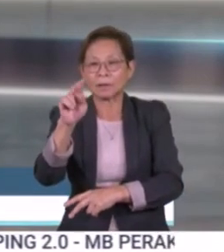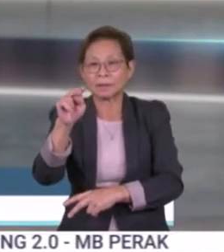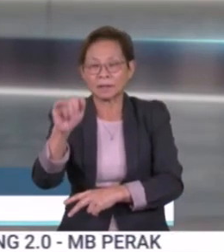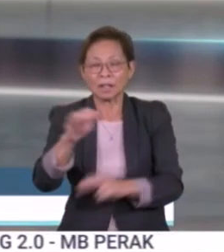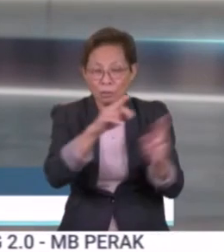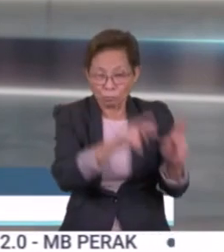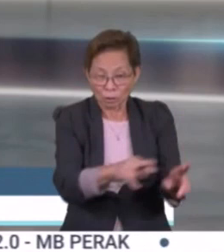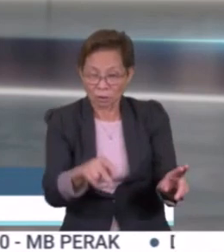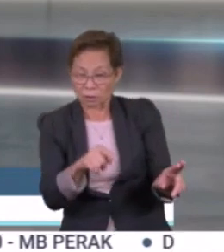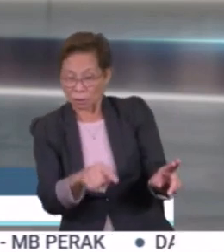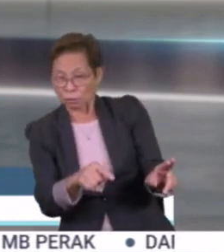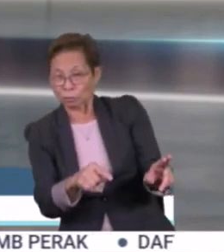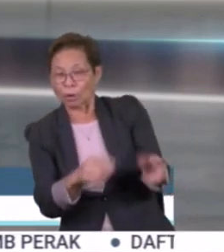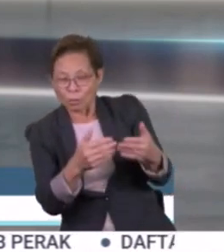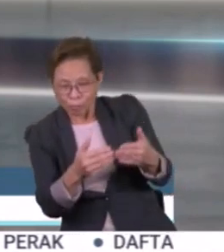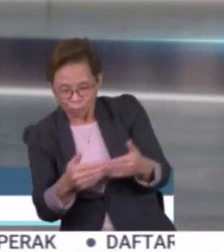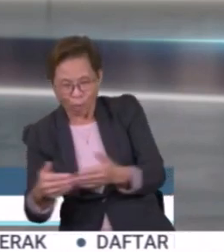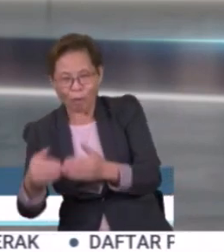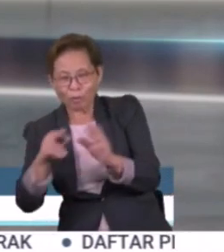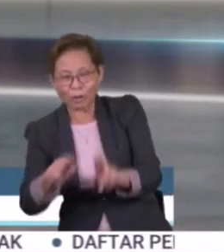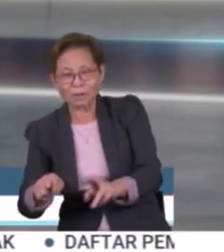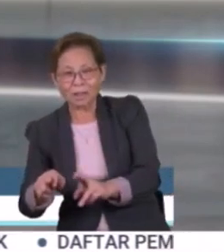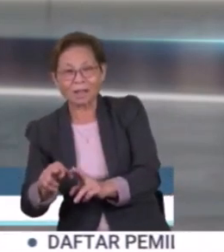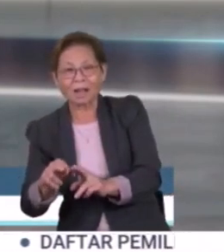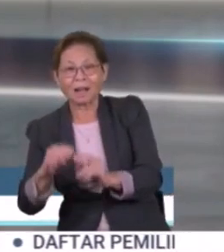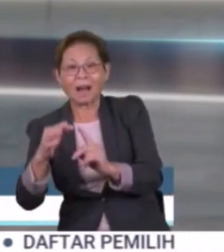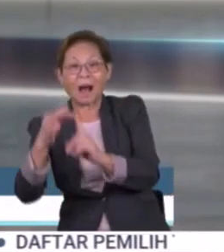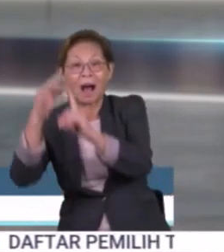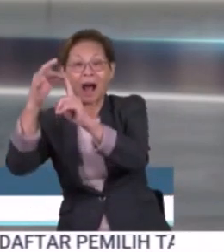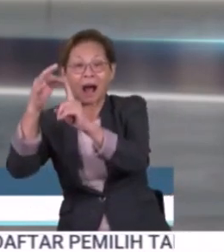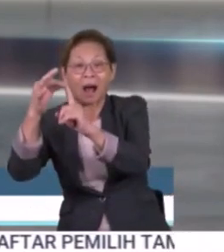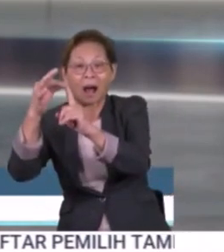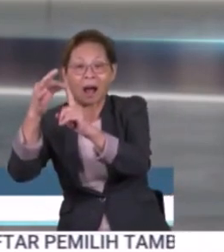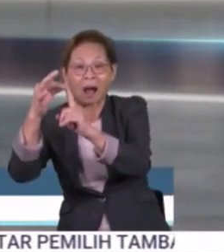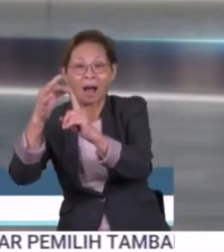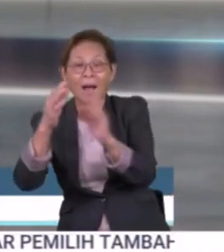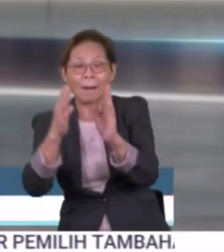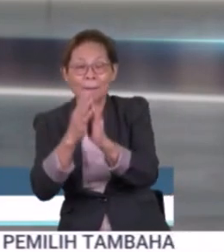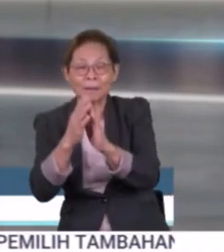itu merupakan kesinambungan rancangan kawasan khas kawasan